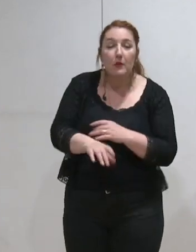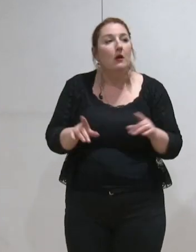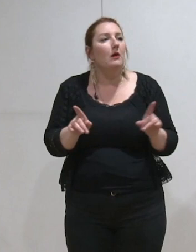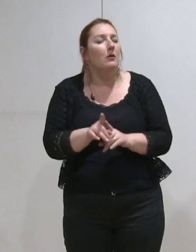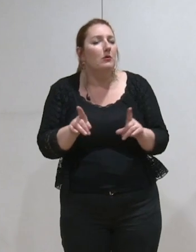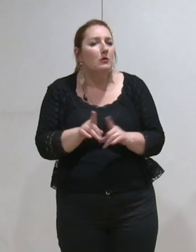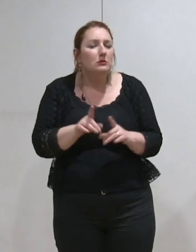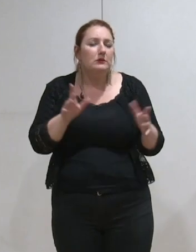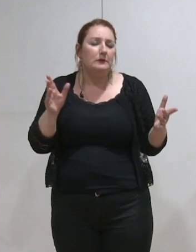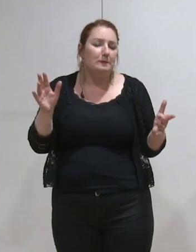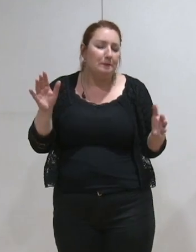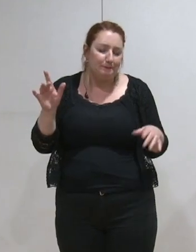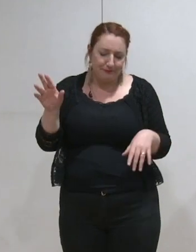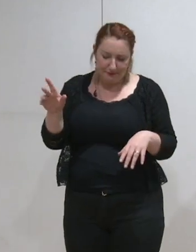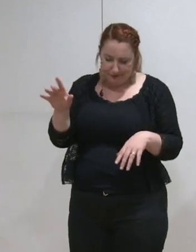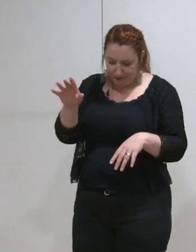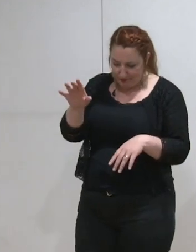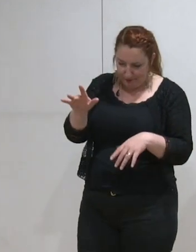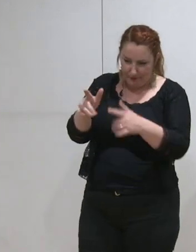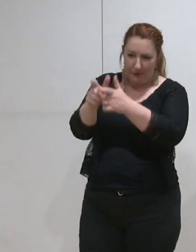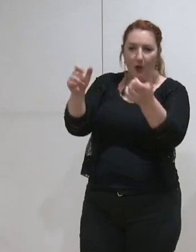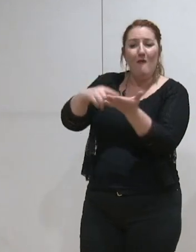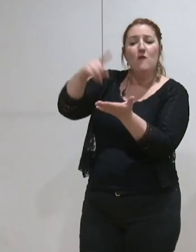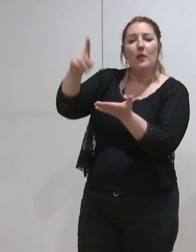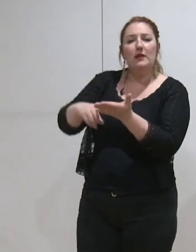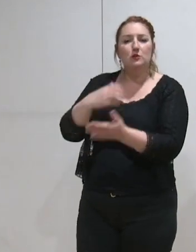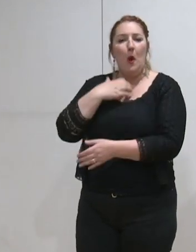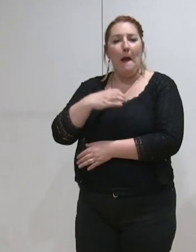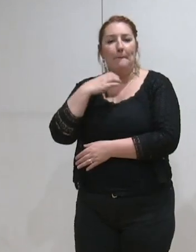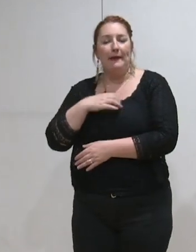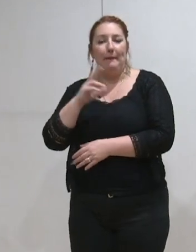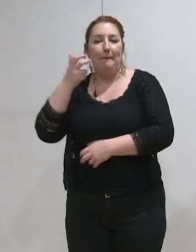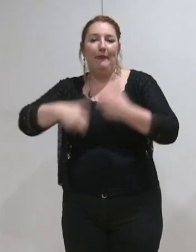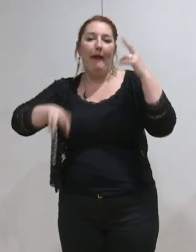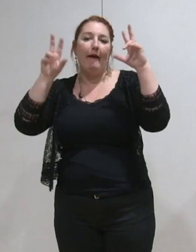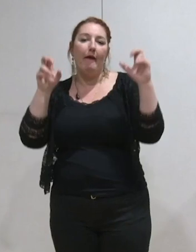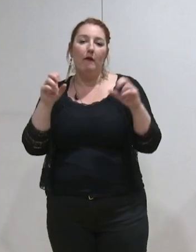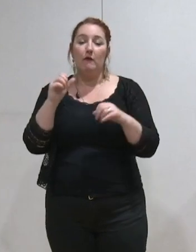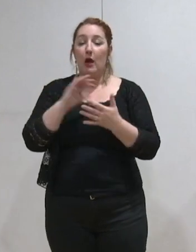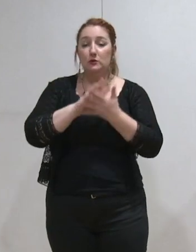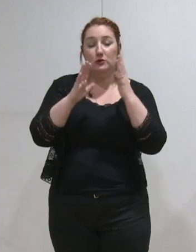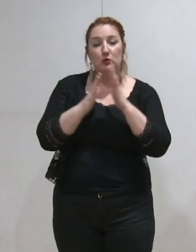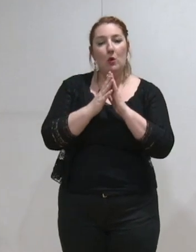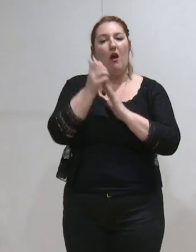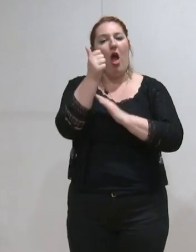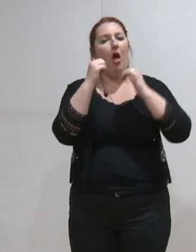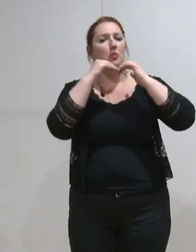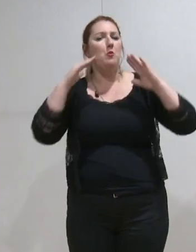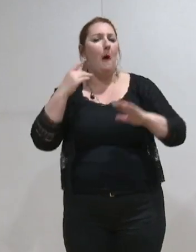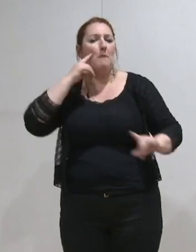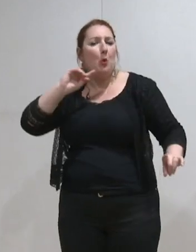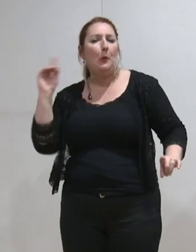faits notamment par euh par la la Fondation abépierre hein par un toit pour tous où il y a justement des des des